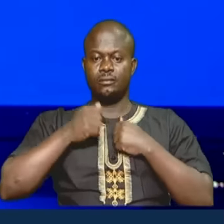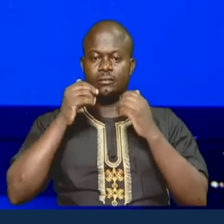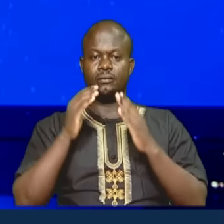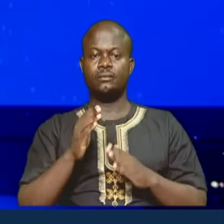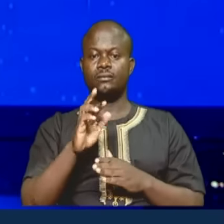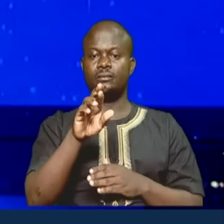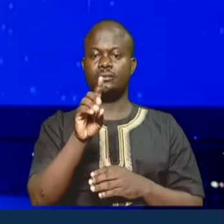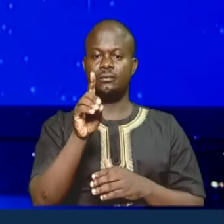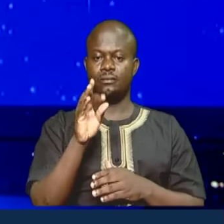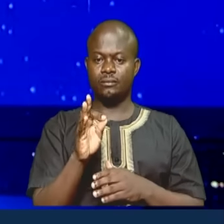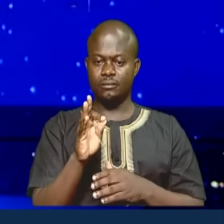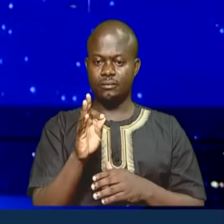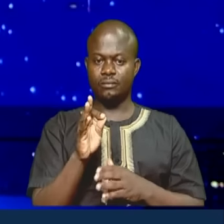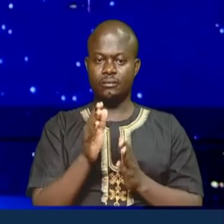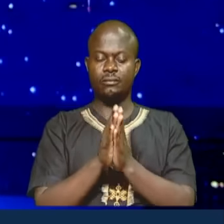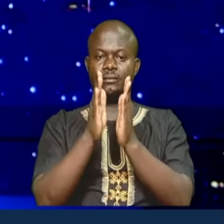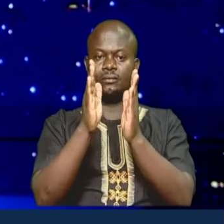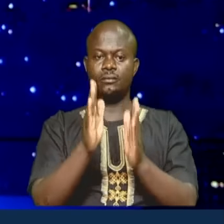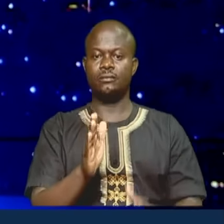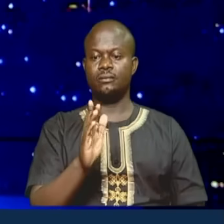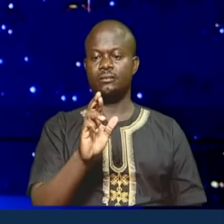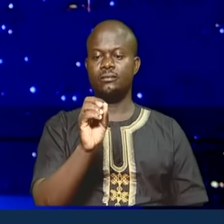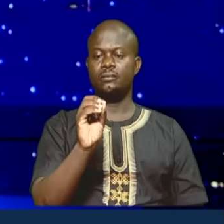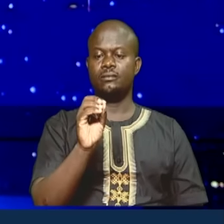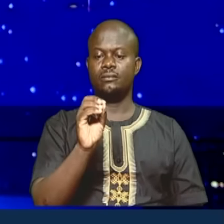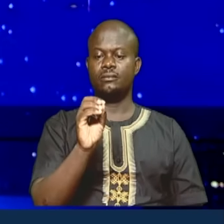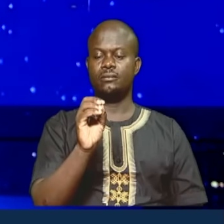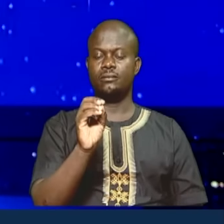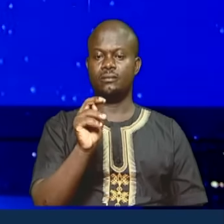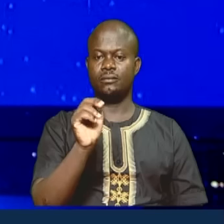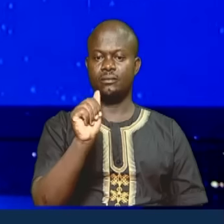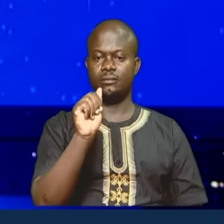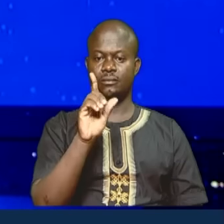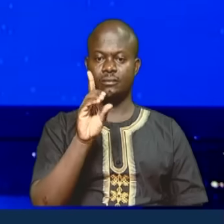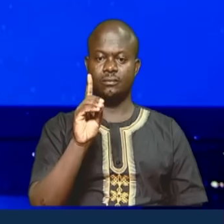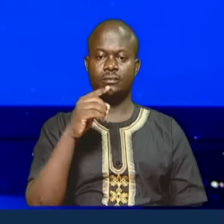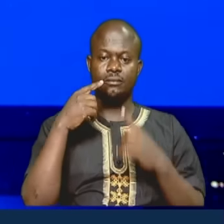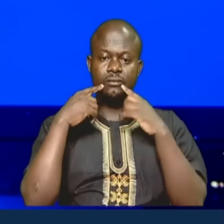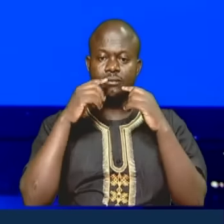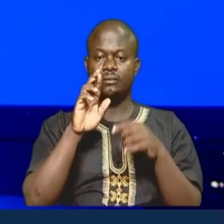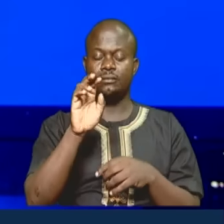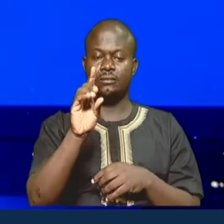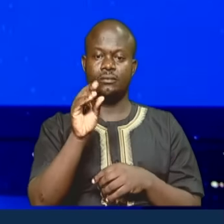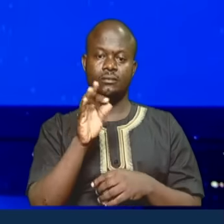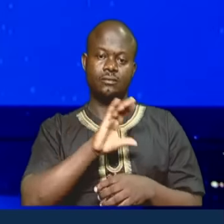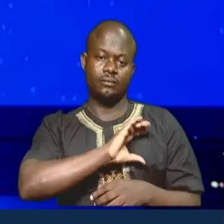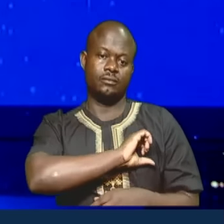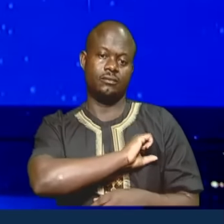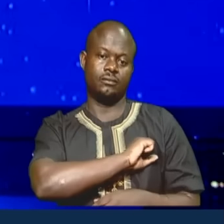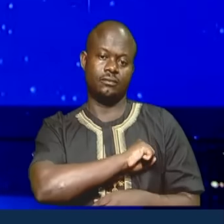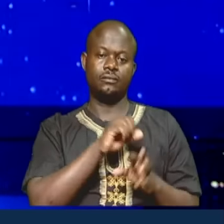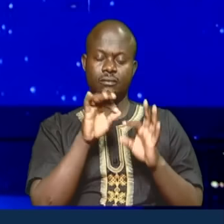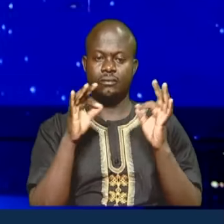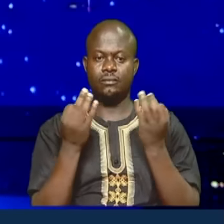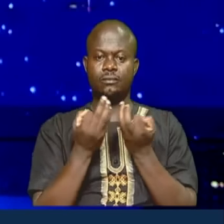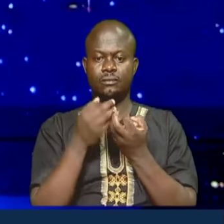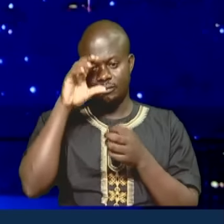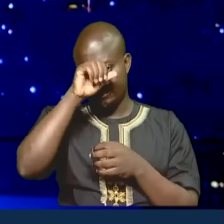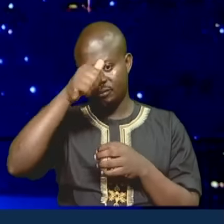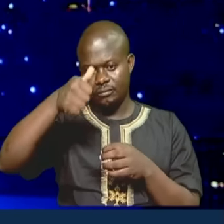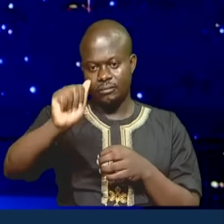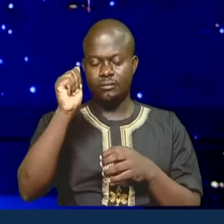RDF Brigadier General Ronald Rwivanga ku murongo wa telefone yavuze ko RDF yihanganishije imiryango yabuze